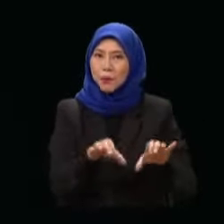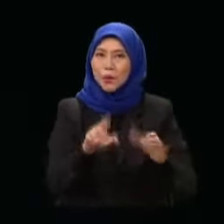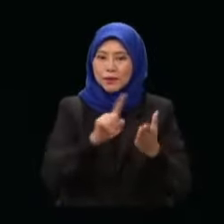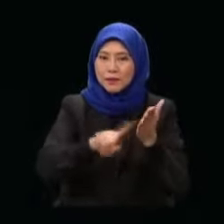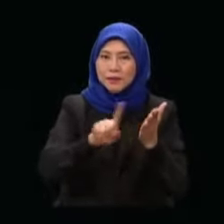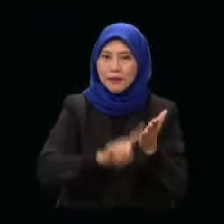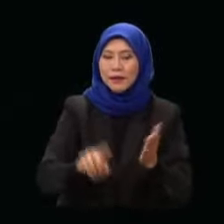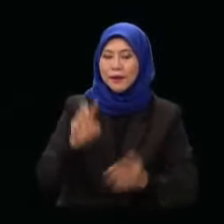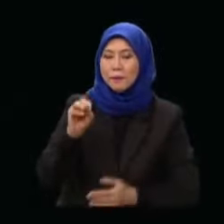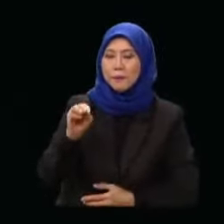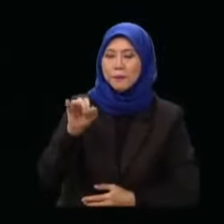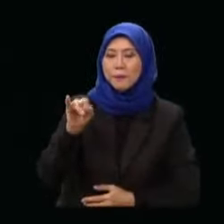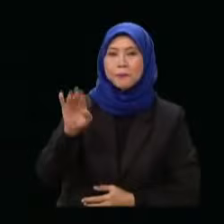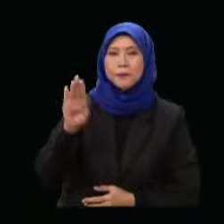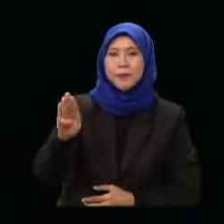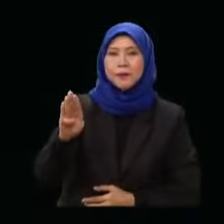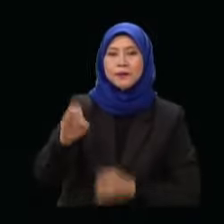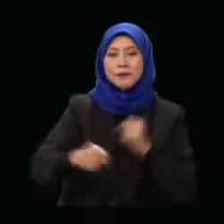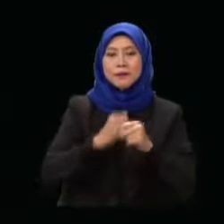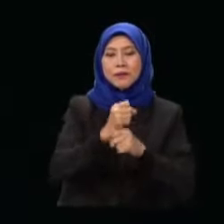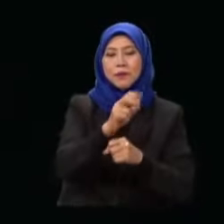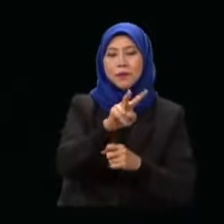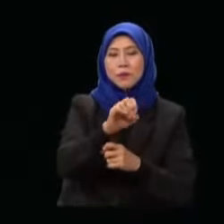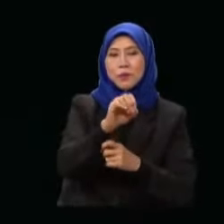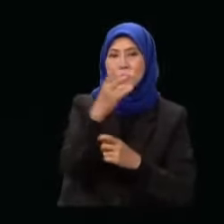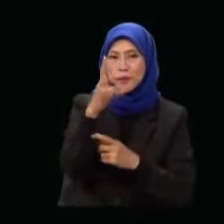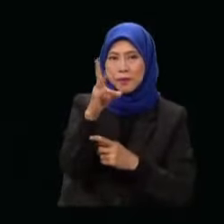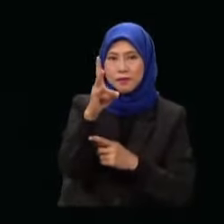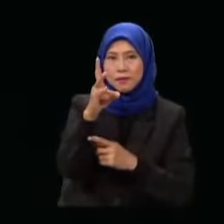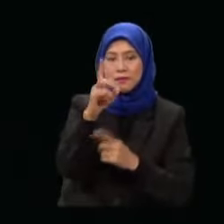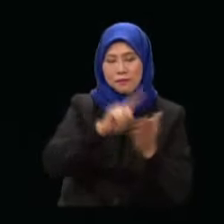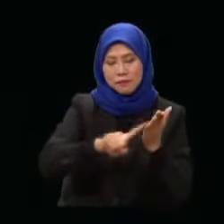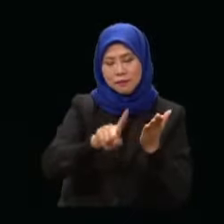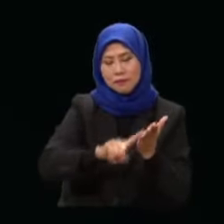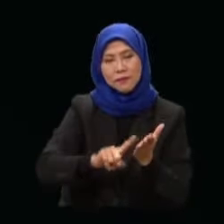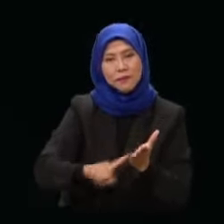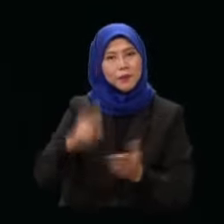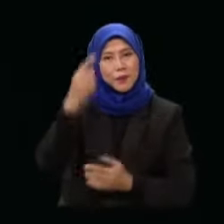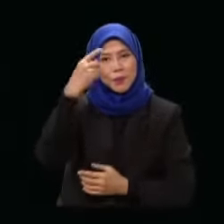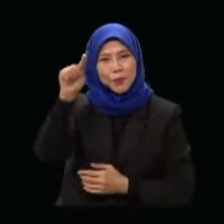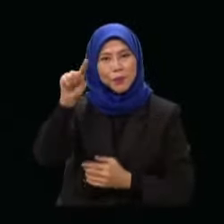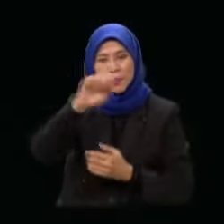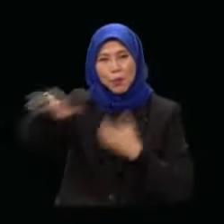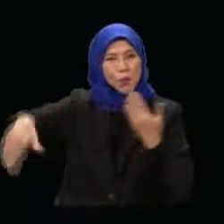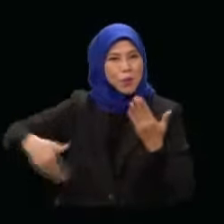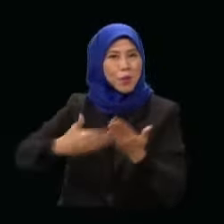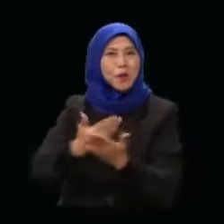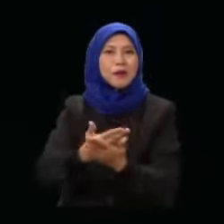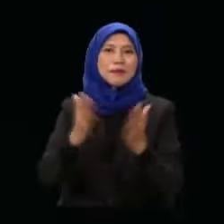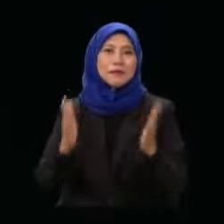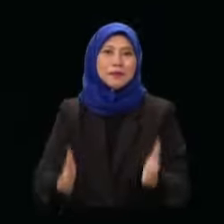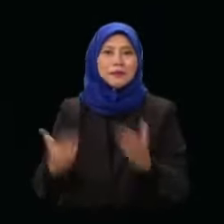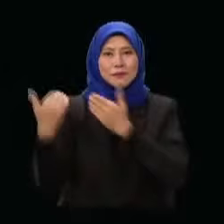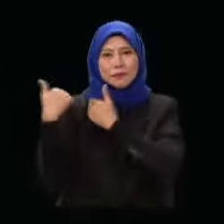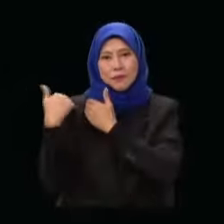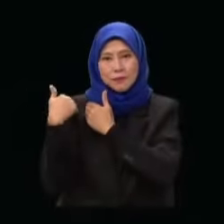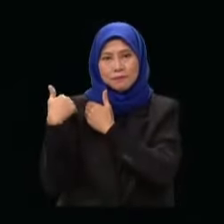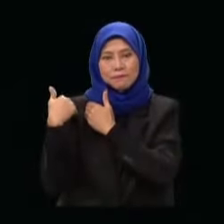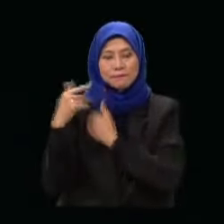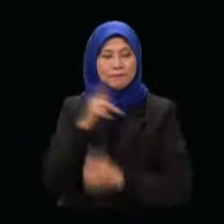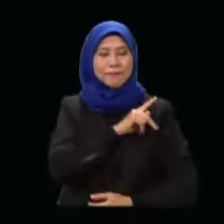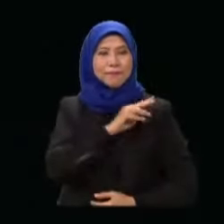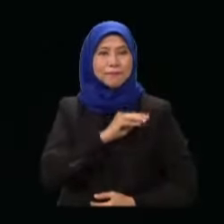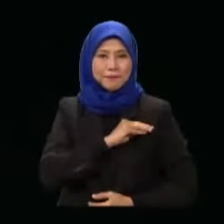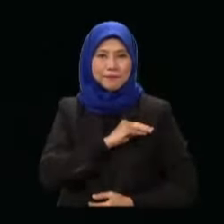eh MB adding MWB 2017 review yang itu ialah untuk umum untuk semua tanggung jawab pada semua